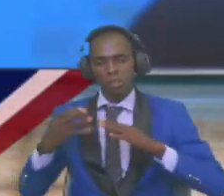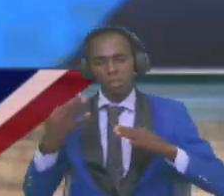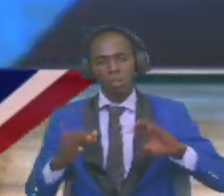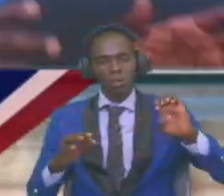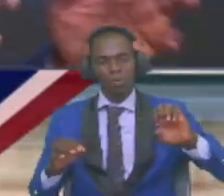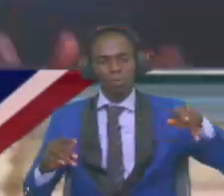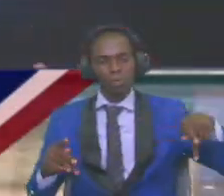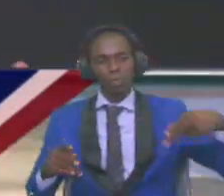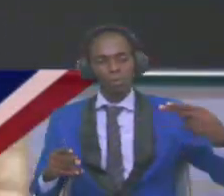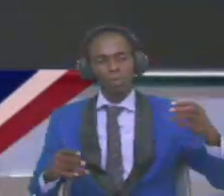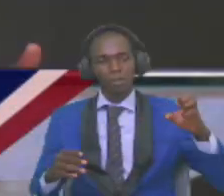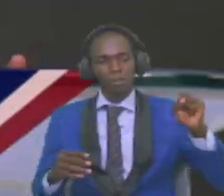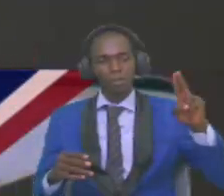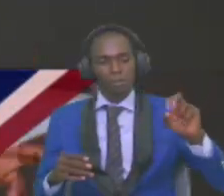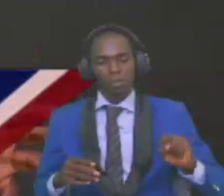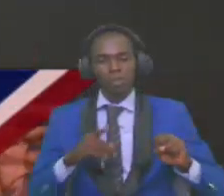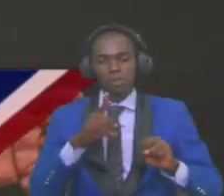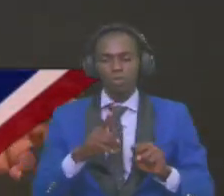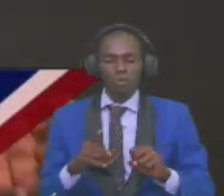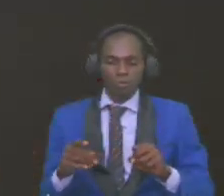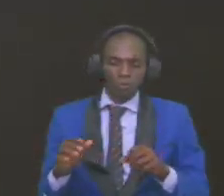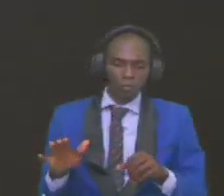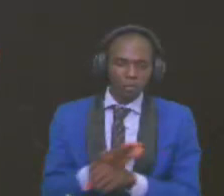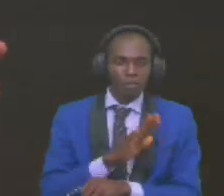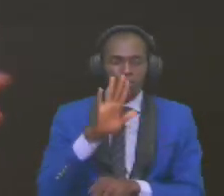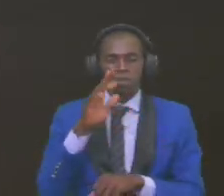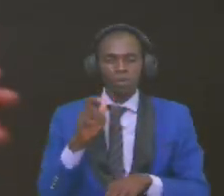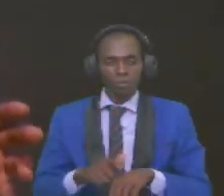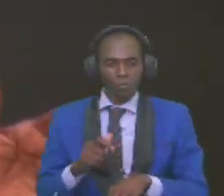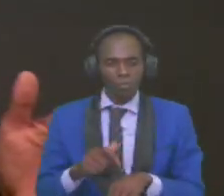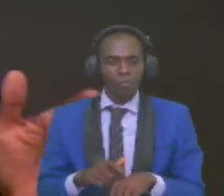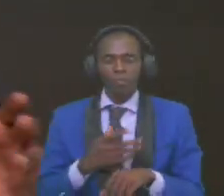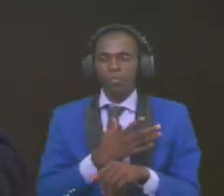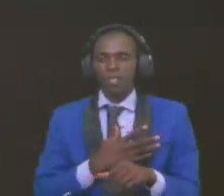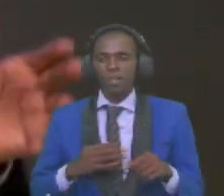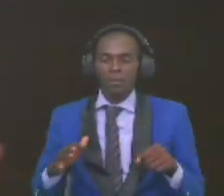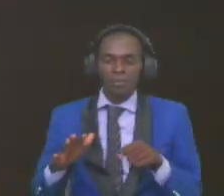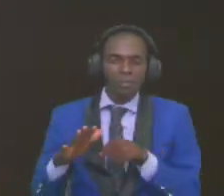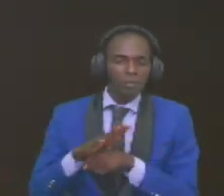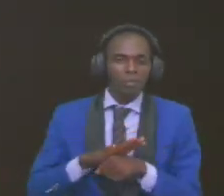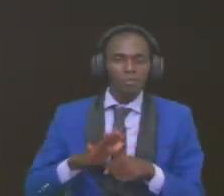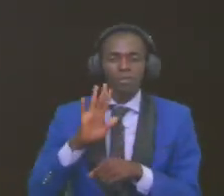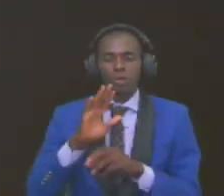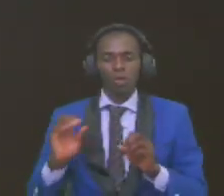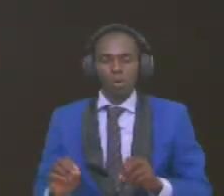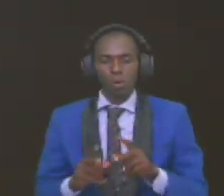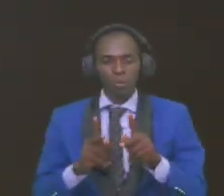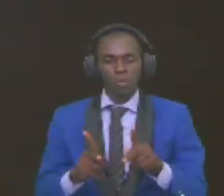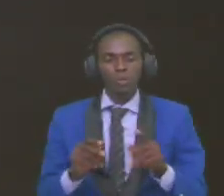la ville de fès vient nous aider tu occupes toi tu entends tu tues sature